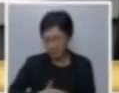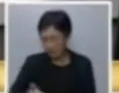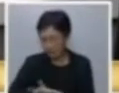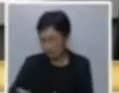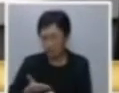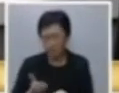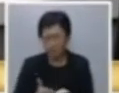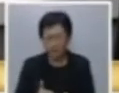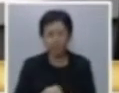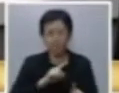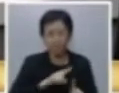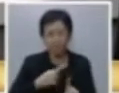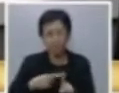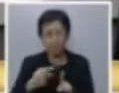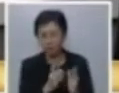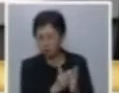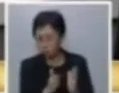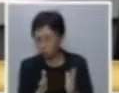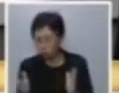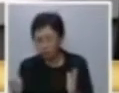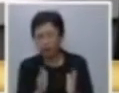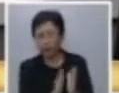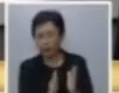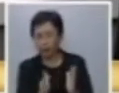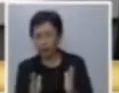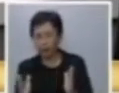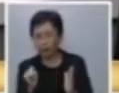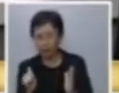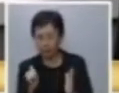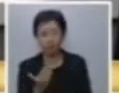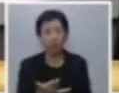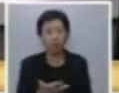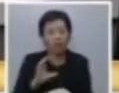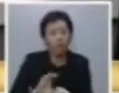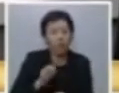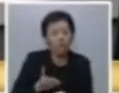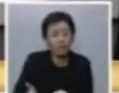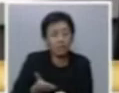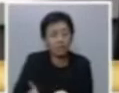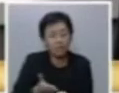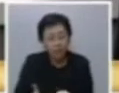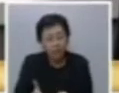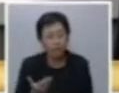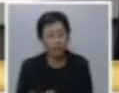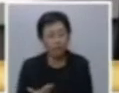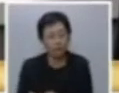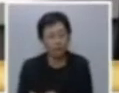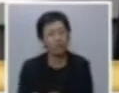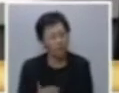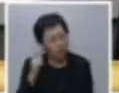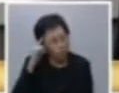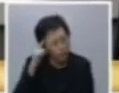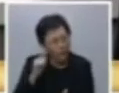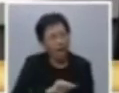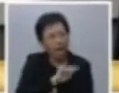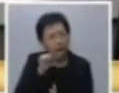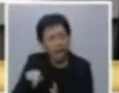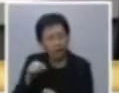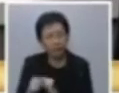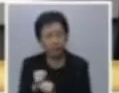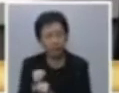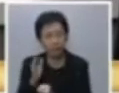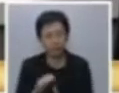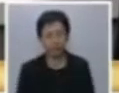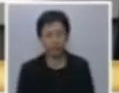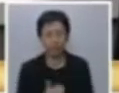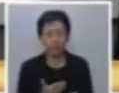เวลาที่กำหนดแล้วเนี่ยประสิทธิภาพการใช้งบประมาณมีการกันเงินเหลื่อมปีขนาดปี62นะครับท่